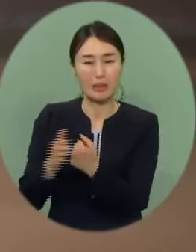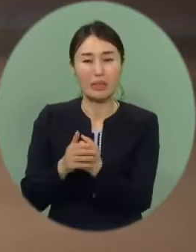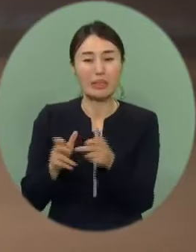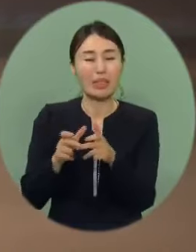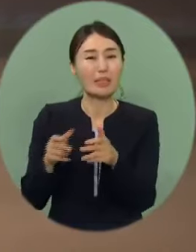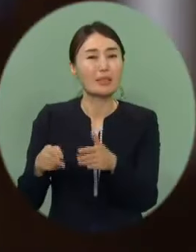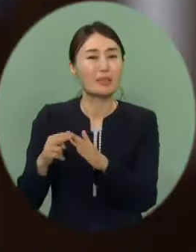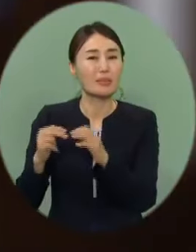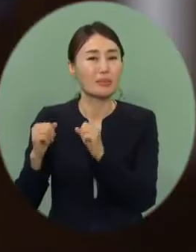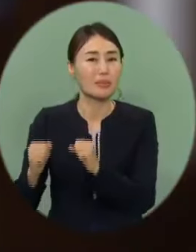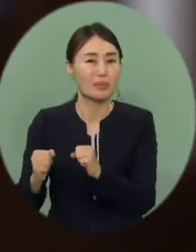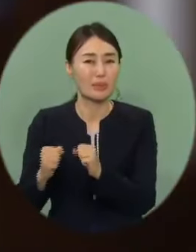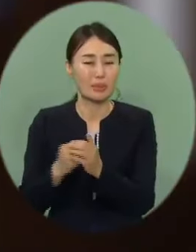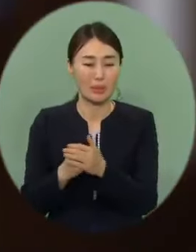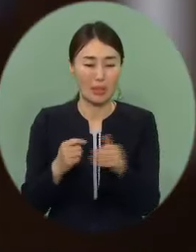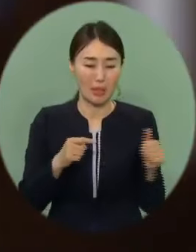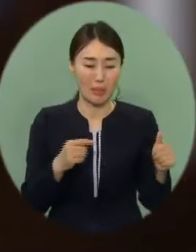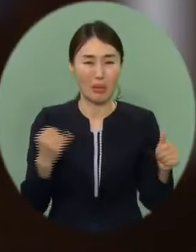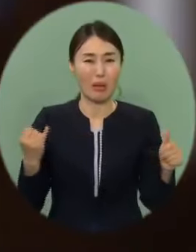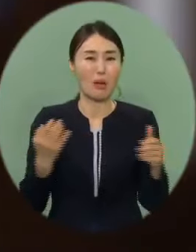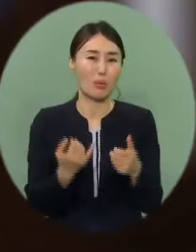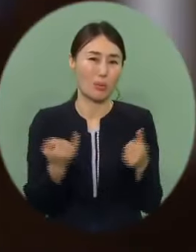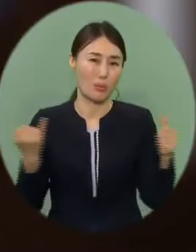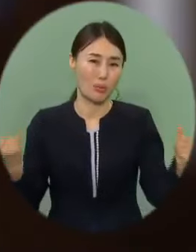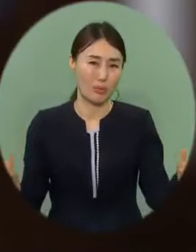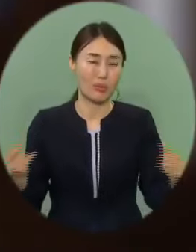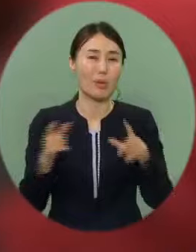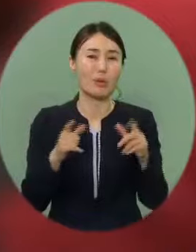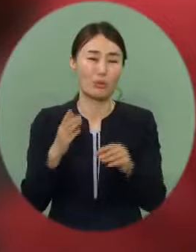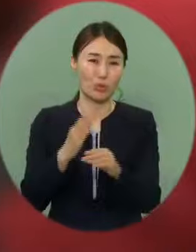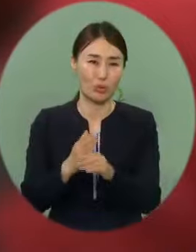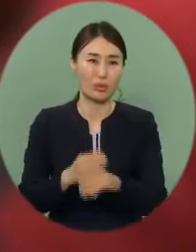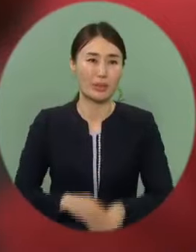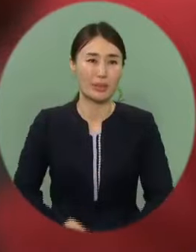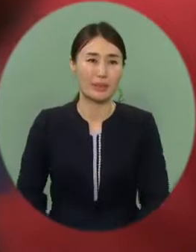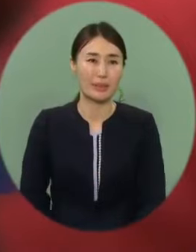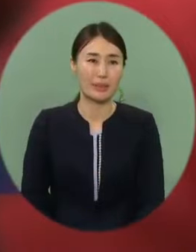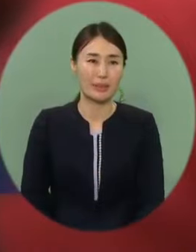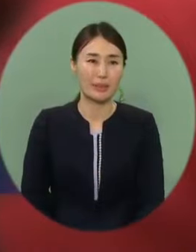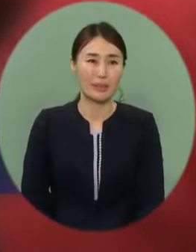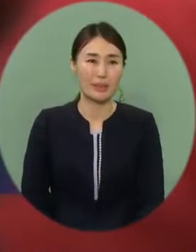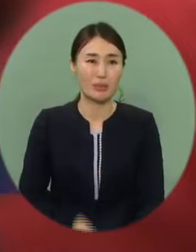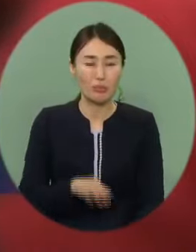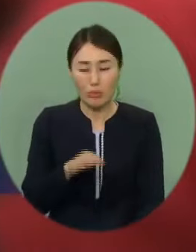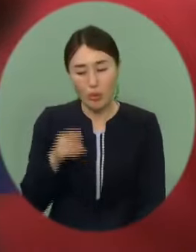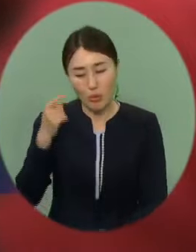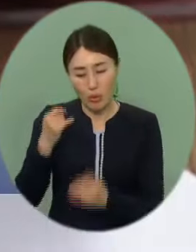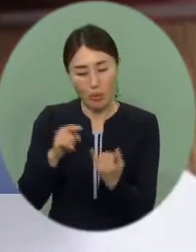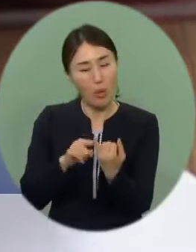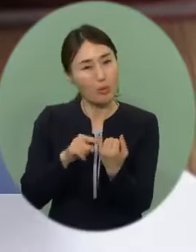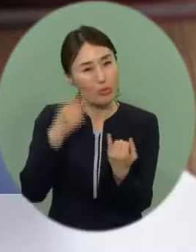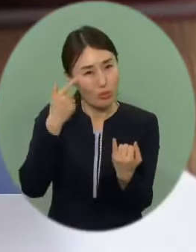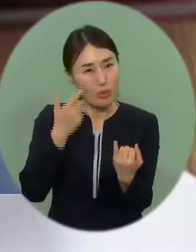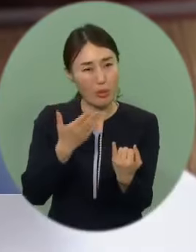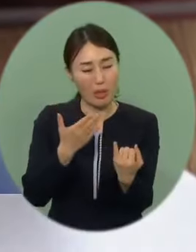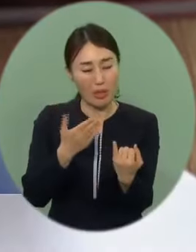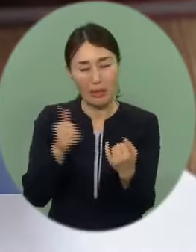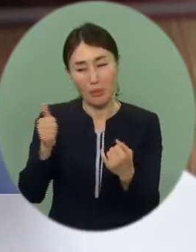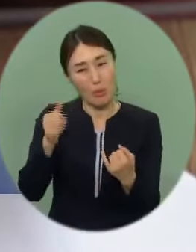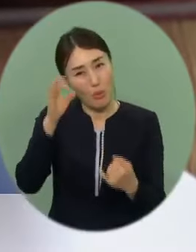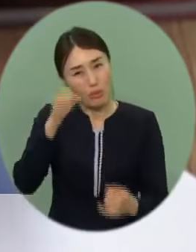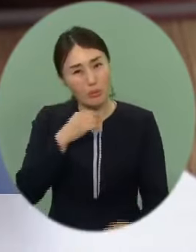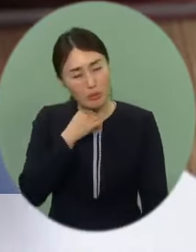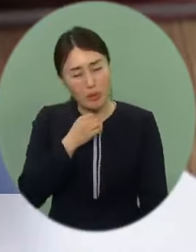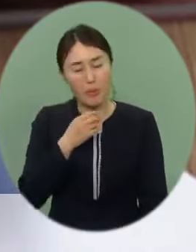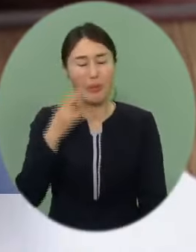있지만 남편과 다른 지역에서 생활하고 있습니다 우리가 한번씩 여쭤 봤을 때 보고